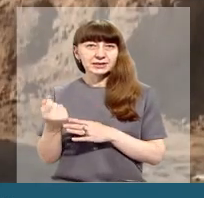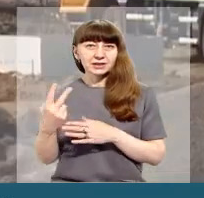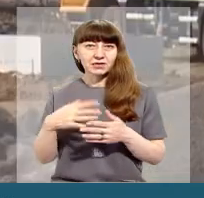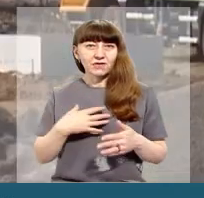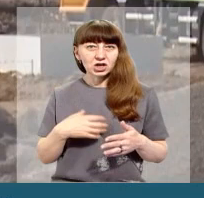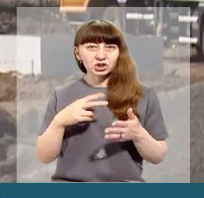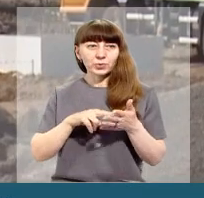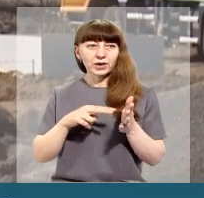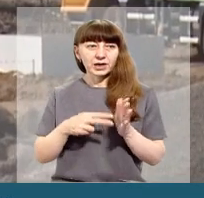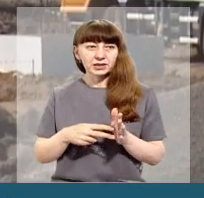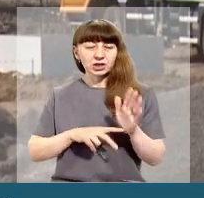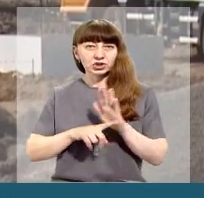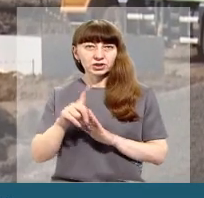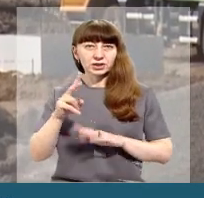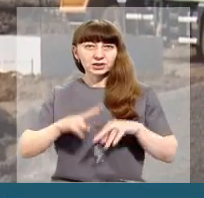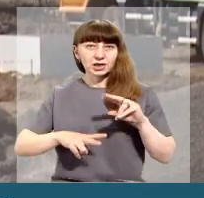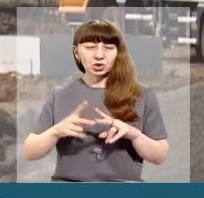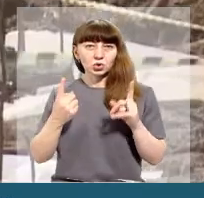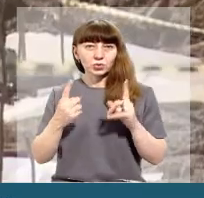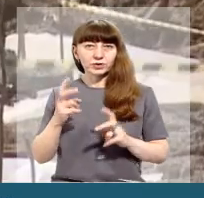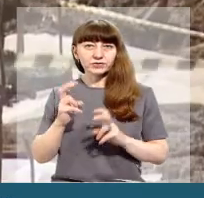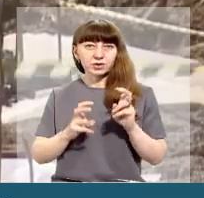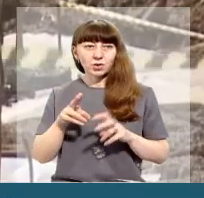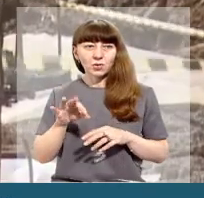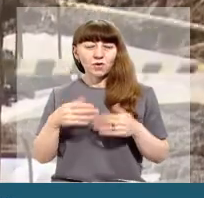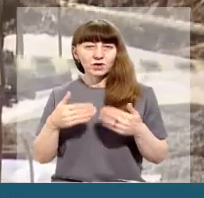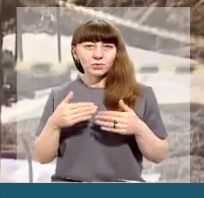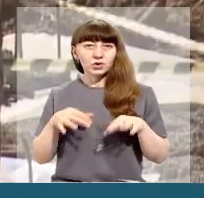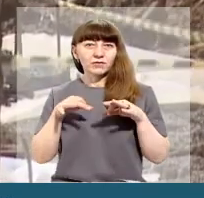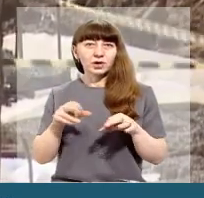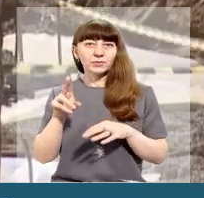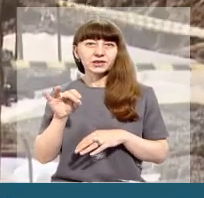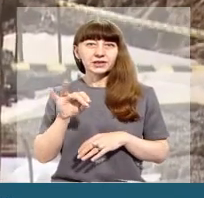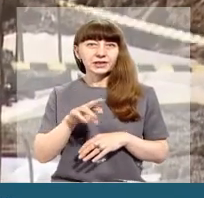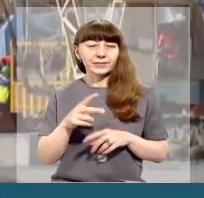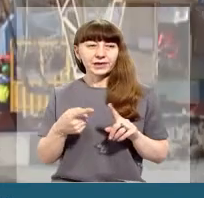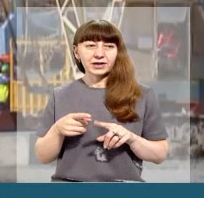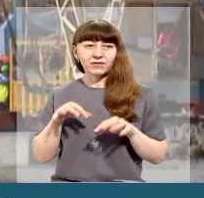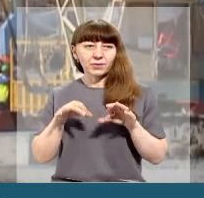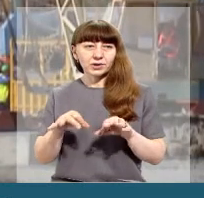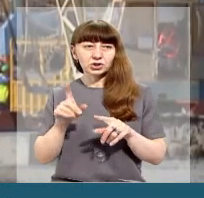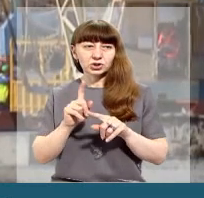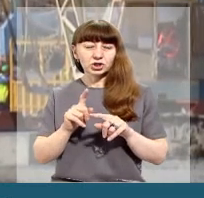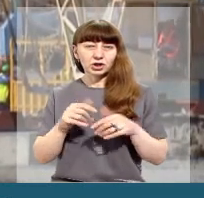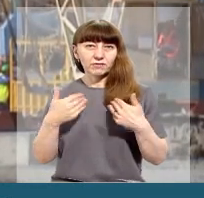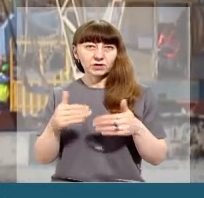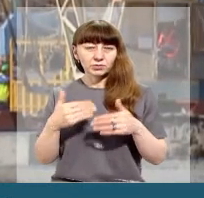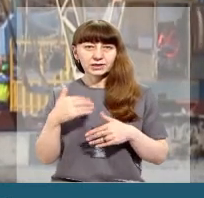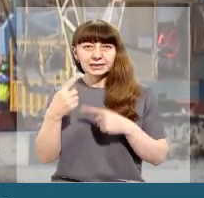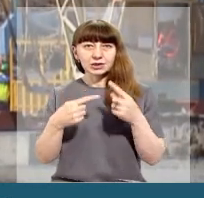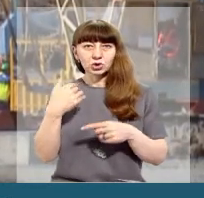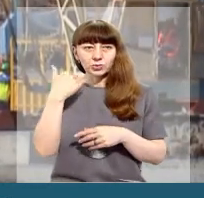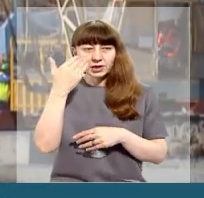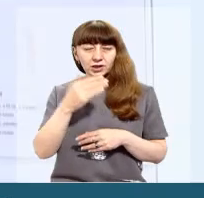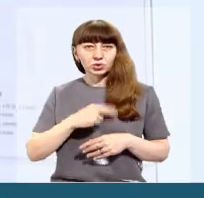нескольких важнейших проектов. Начато строительство крупного завода по производству автомобилей Kia. Первая машина сойдет с конвейера уже в следующем летом.